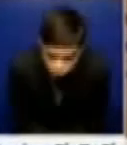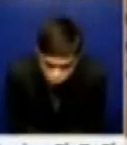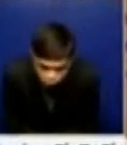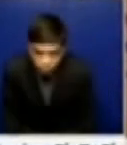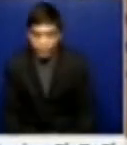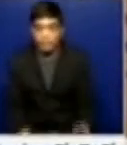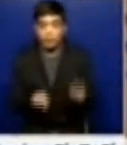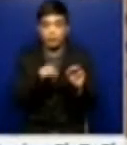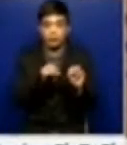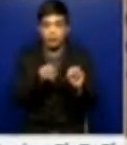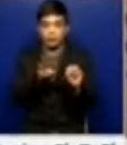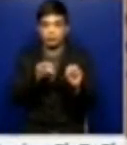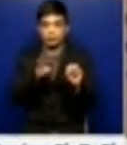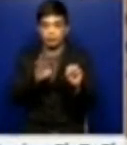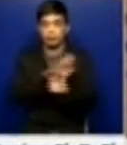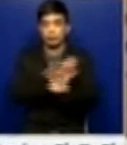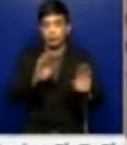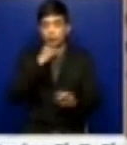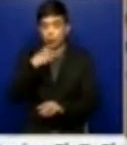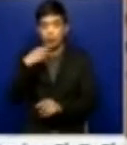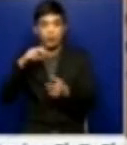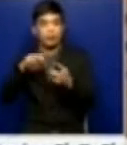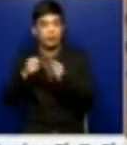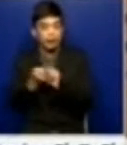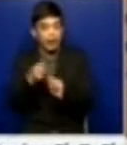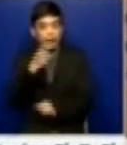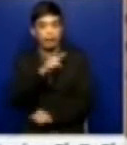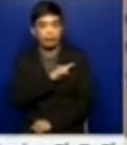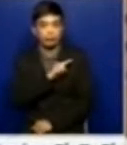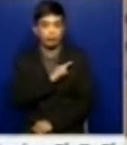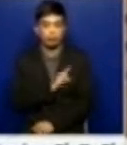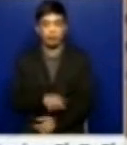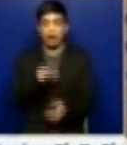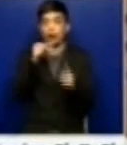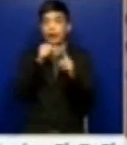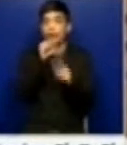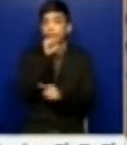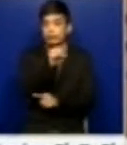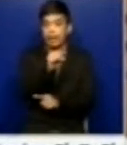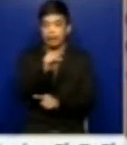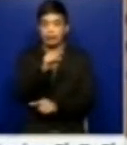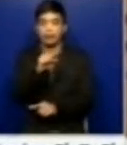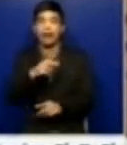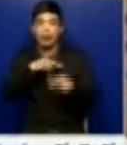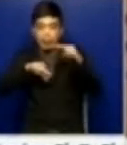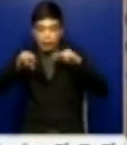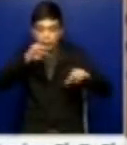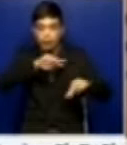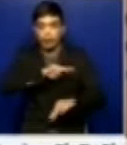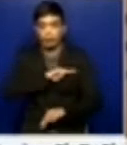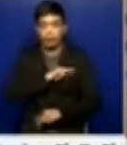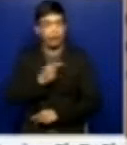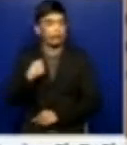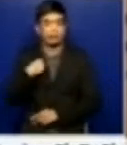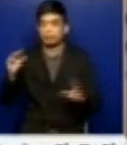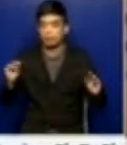าเกิดมันเสียหายเกิดขึ้นใครรับผิดชอบฮะถ้าแบบนี้ก็เอาคำสั่งไปคุ้มครองตัวเองเหล่านี้ผมไม่เห็นด้วยต้องยก